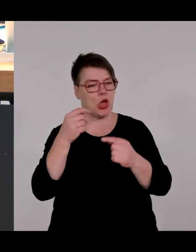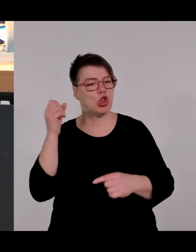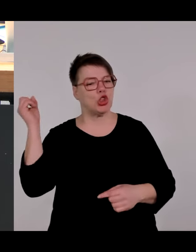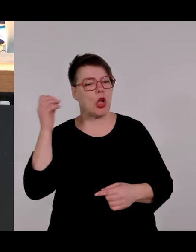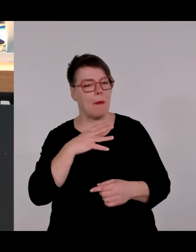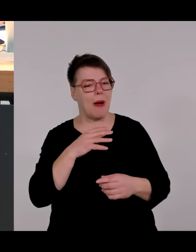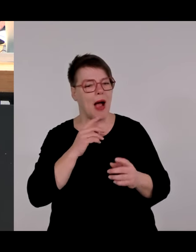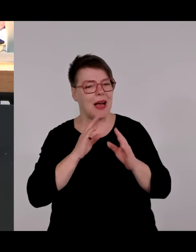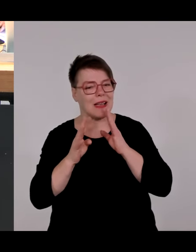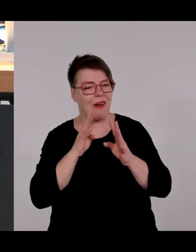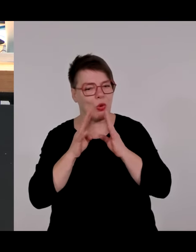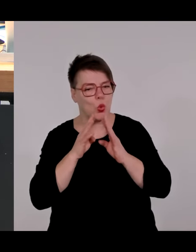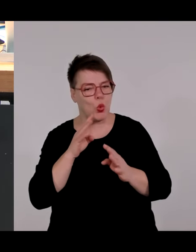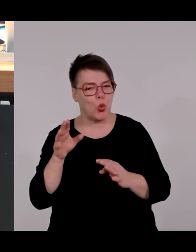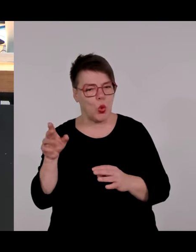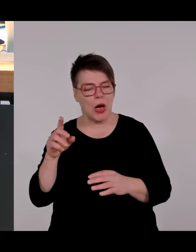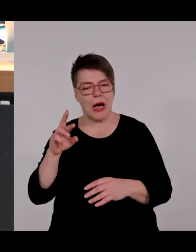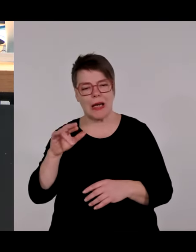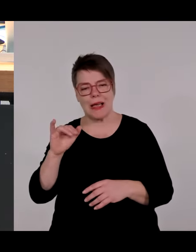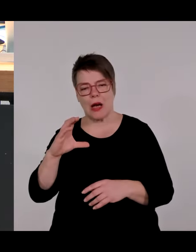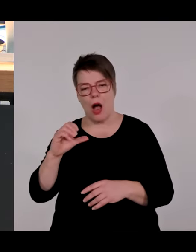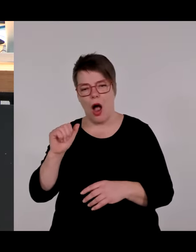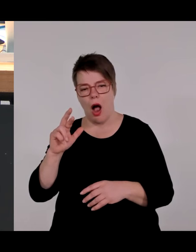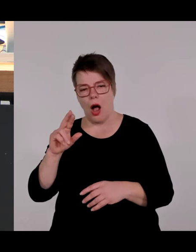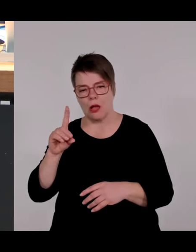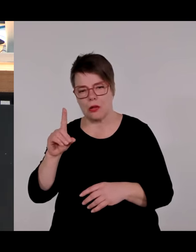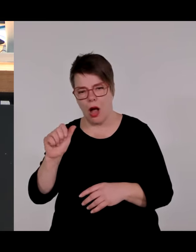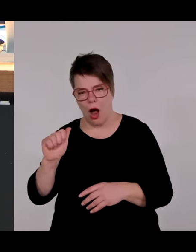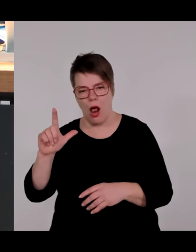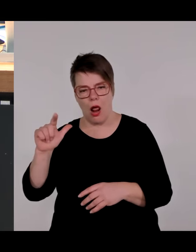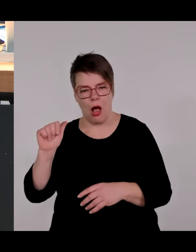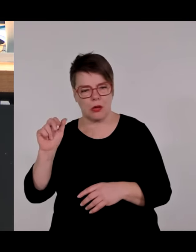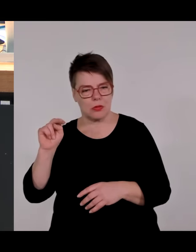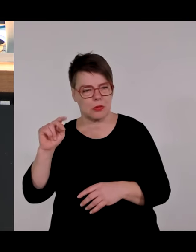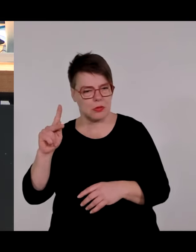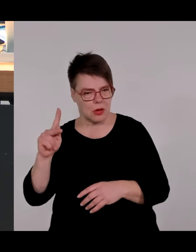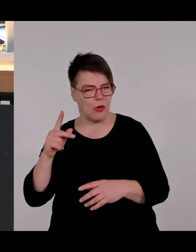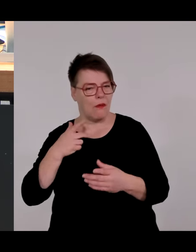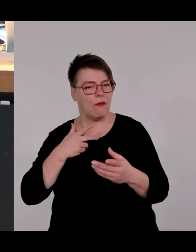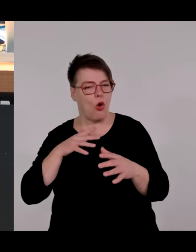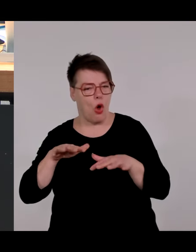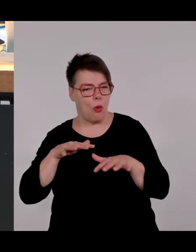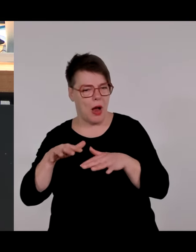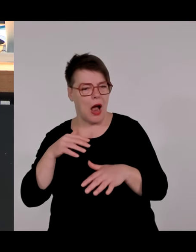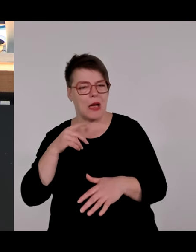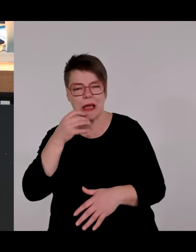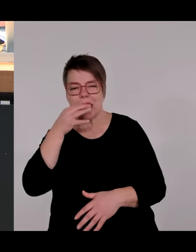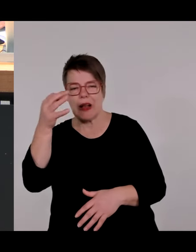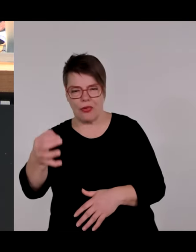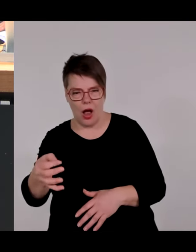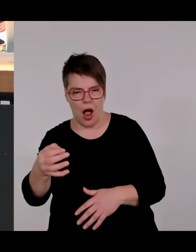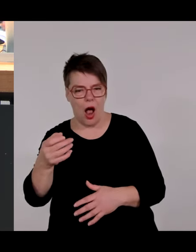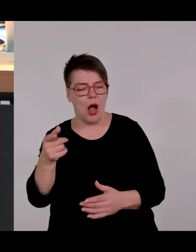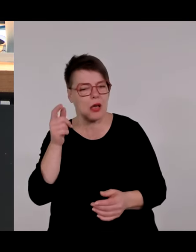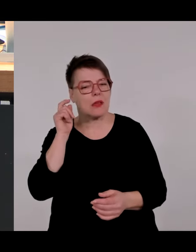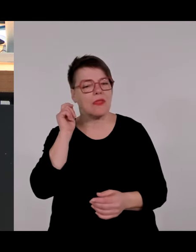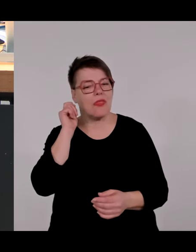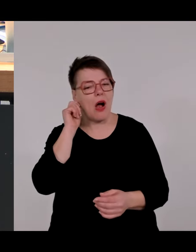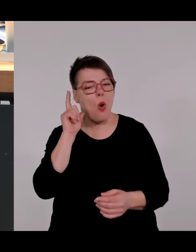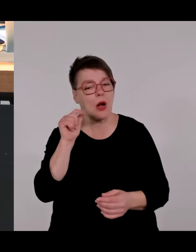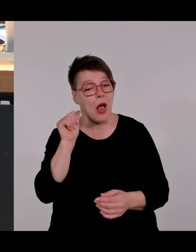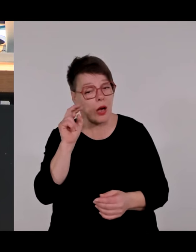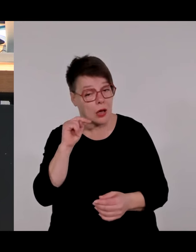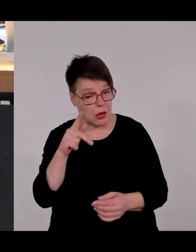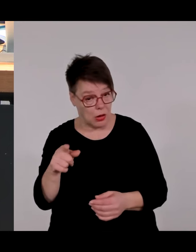sich zu jeder Tages- und Nachtzeit in den Görlitzer Park? Und